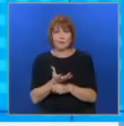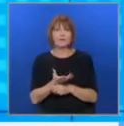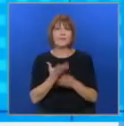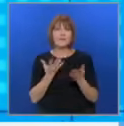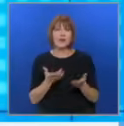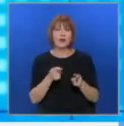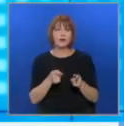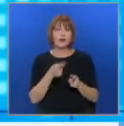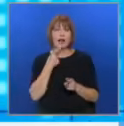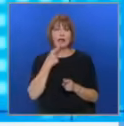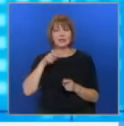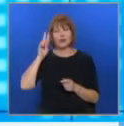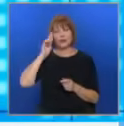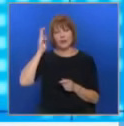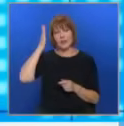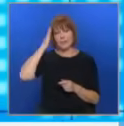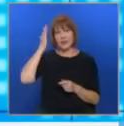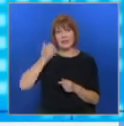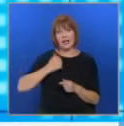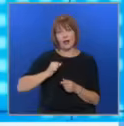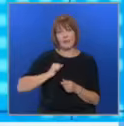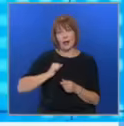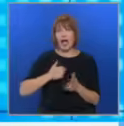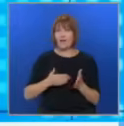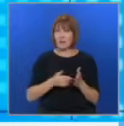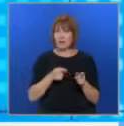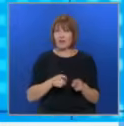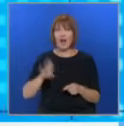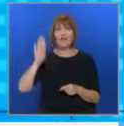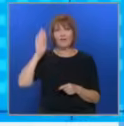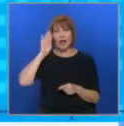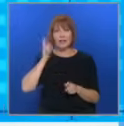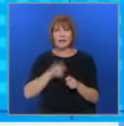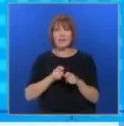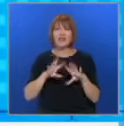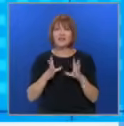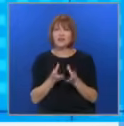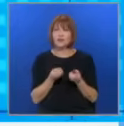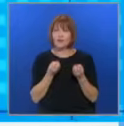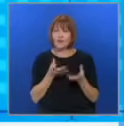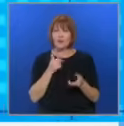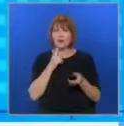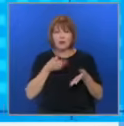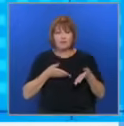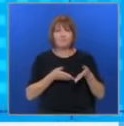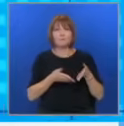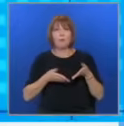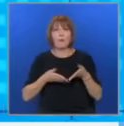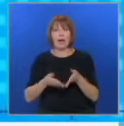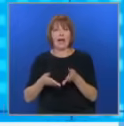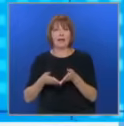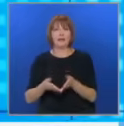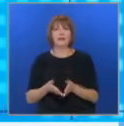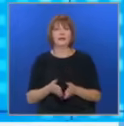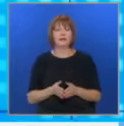сухопътни войски. Това заяви служебният министър на отбраната. Въпреки това, военнослужащите правят всичко възможно, за да помогнат в овладяването